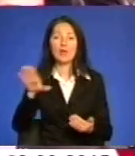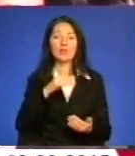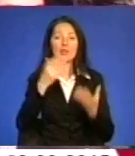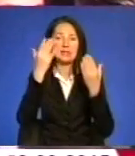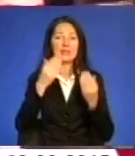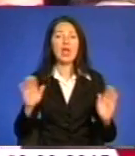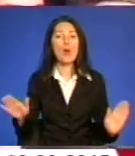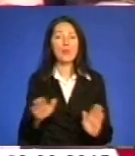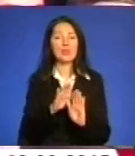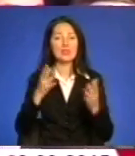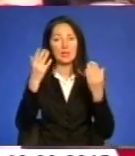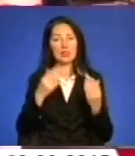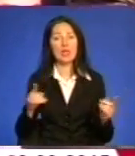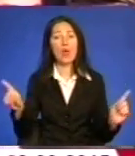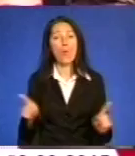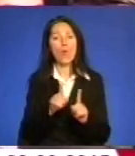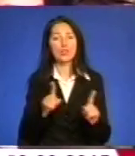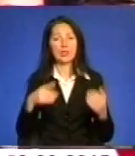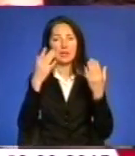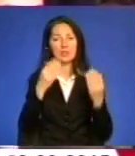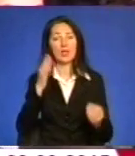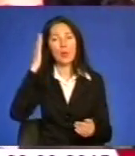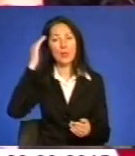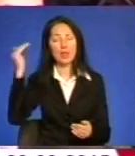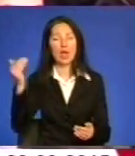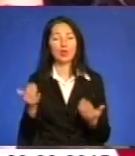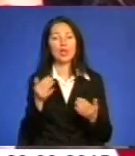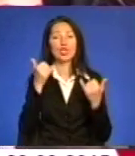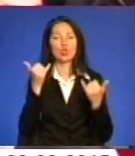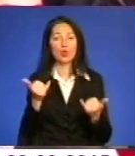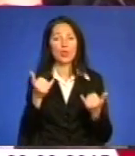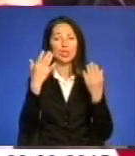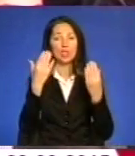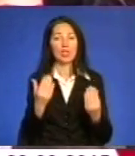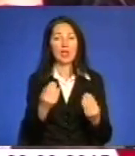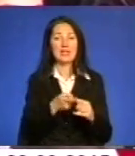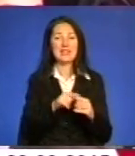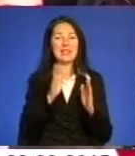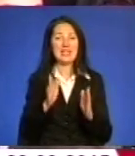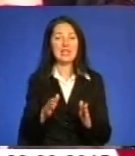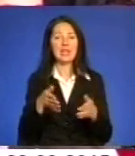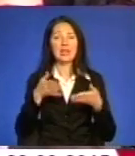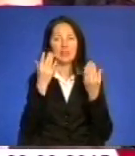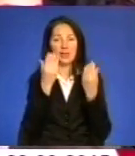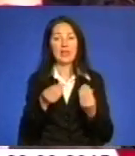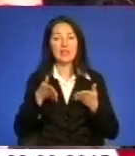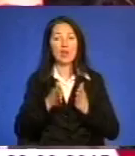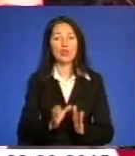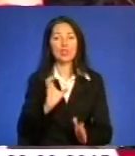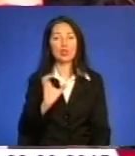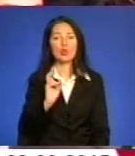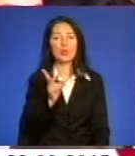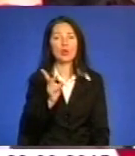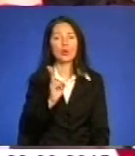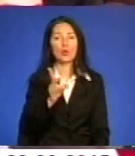пісні, із Днем музики, із Днем таланту. Адже сьогоднішній день – це не тільки день народження Соломії